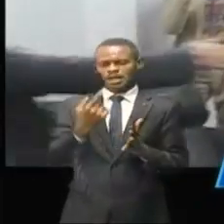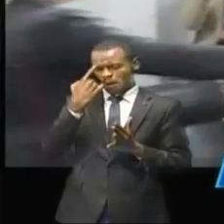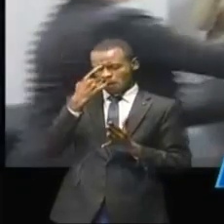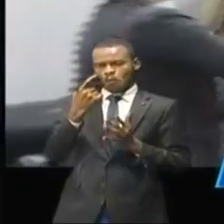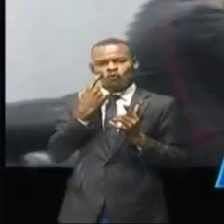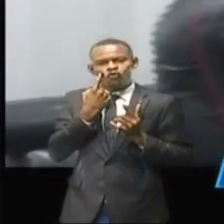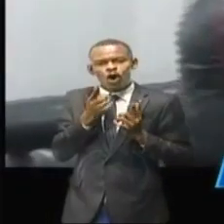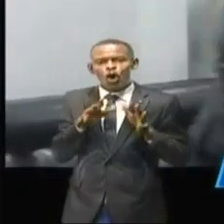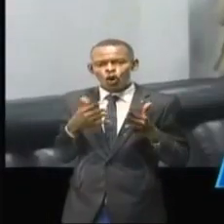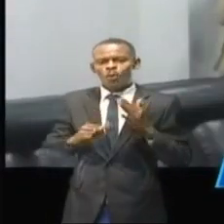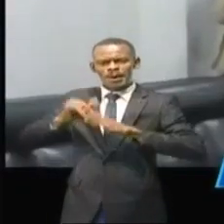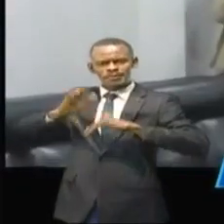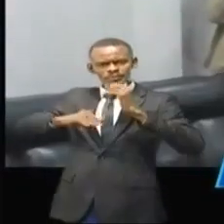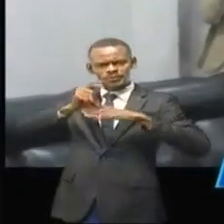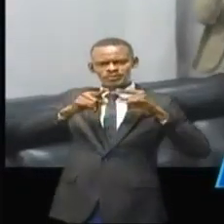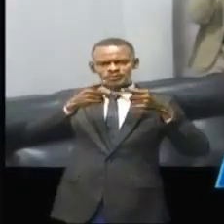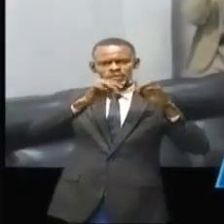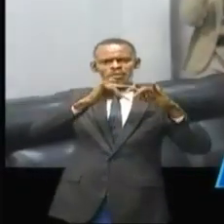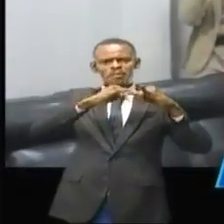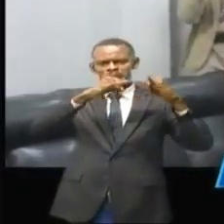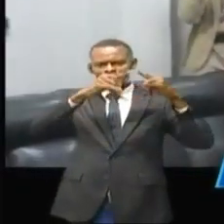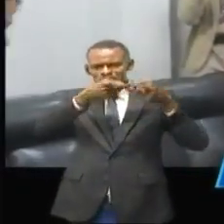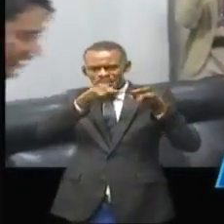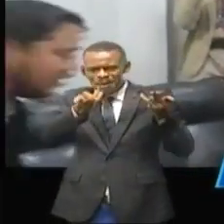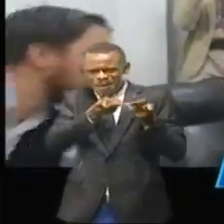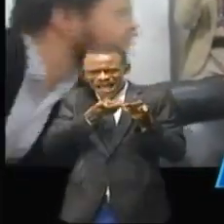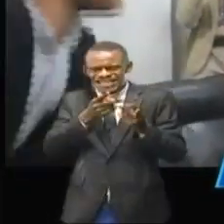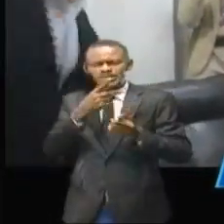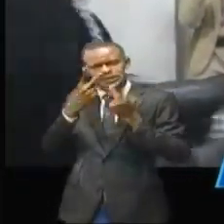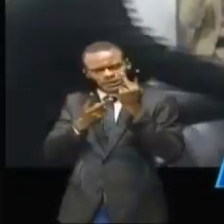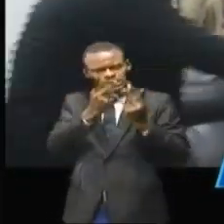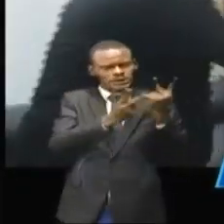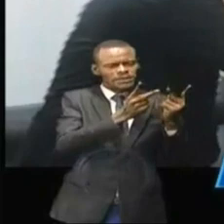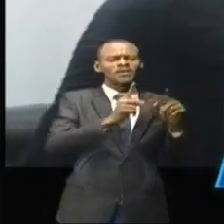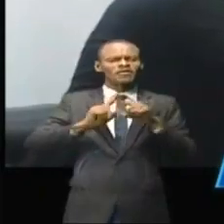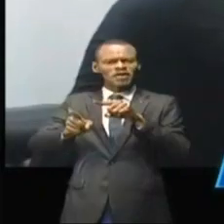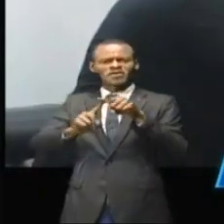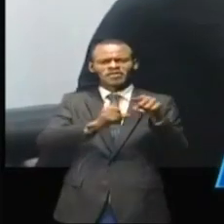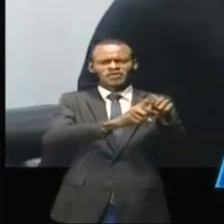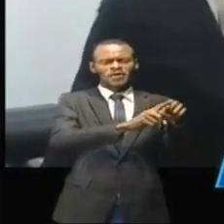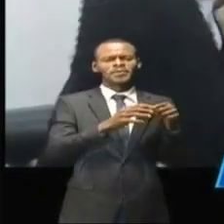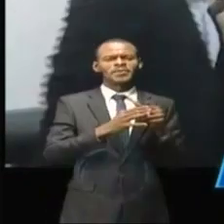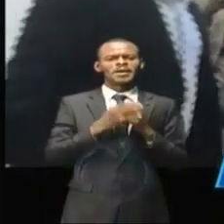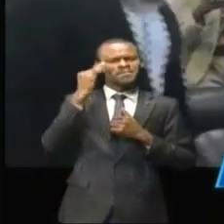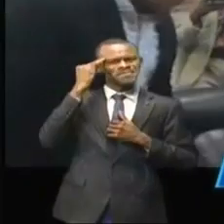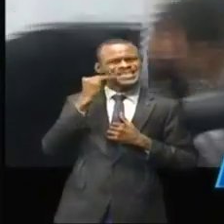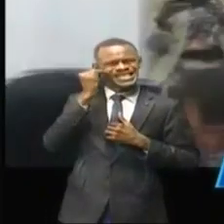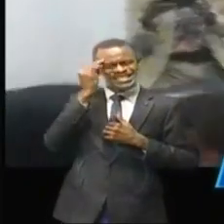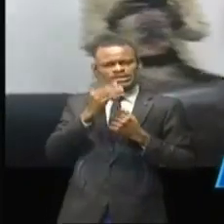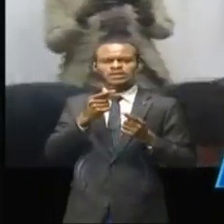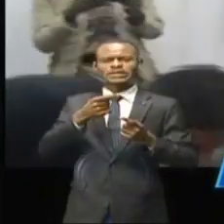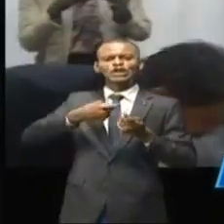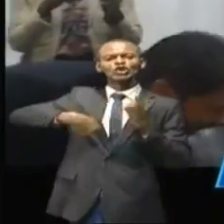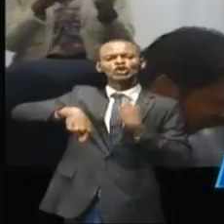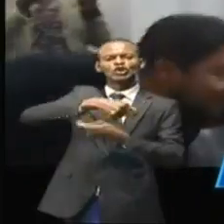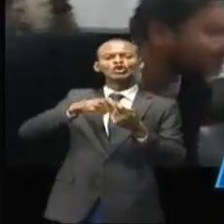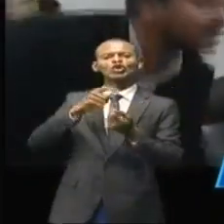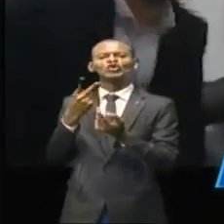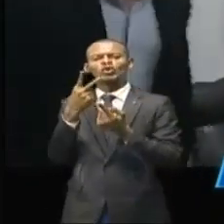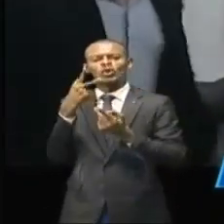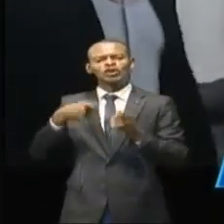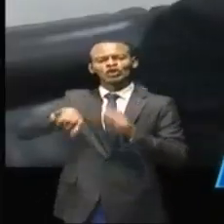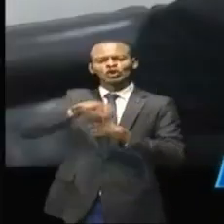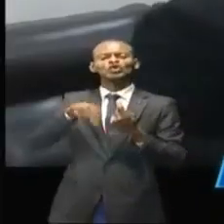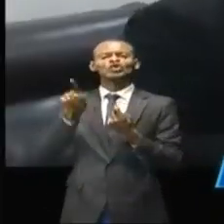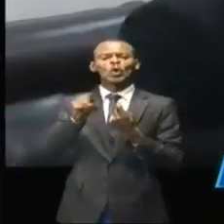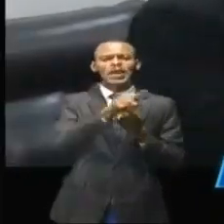C'est dans ce cadre qu'il faut placer les échanges que le ministre du Tourisme Didier Mazinga Mukanzu a eu mercredi avec le